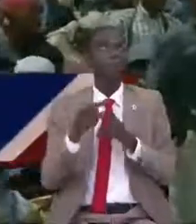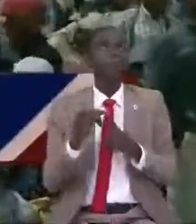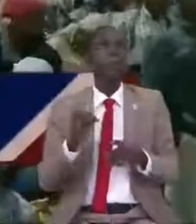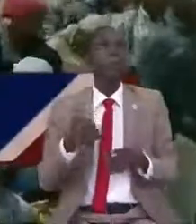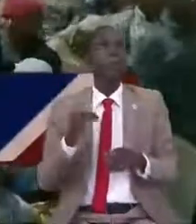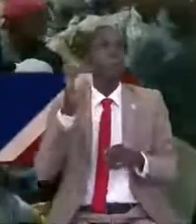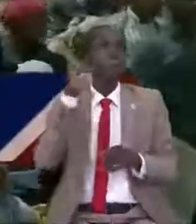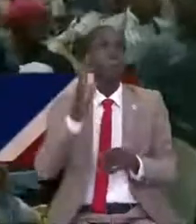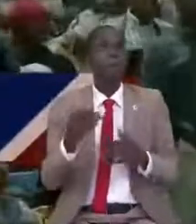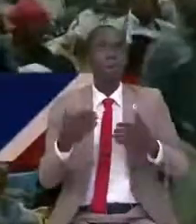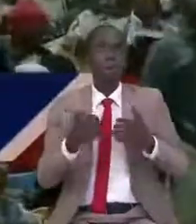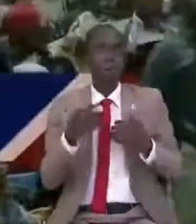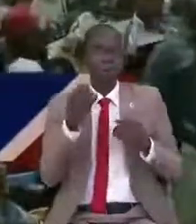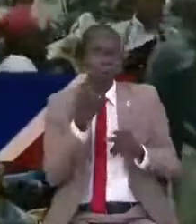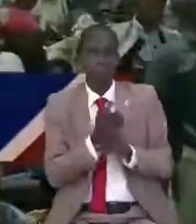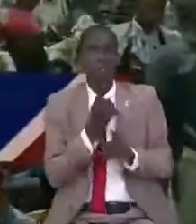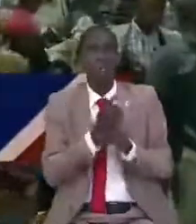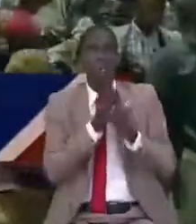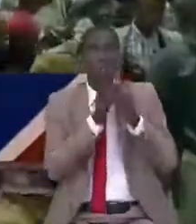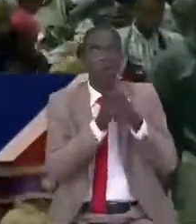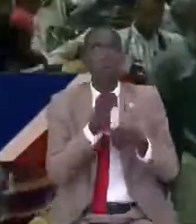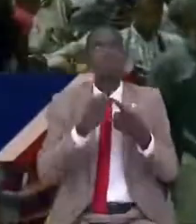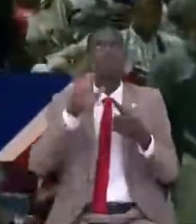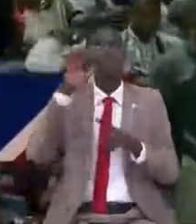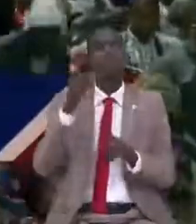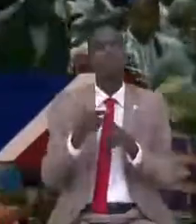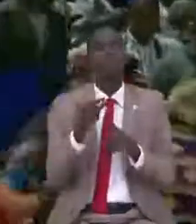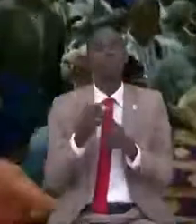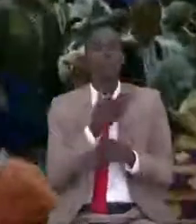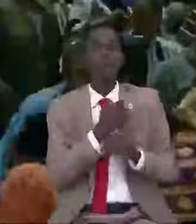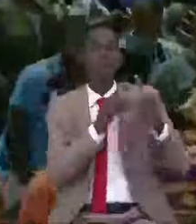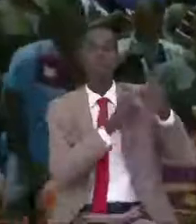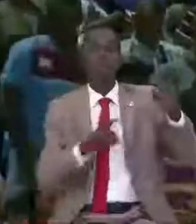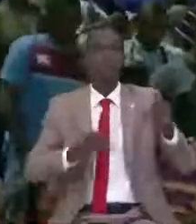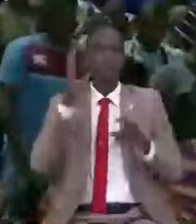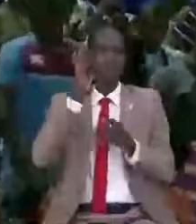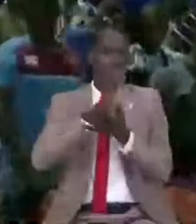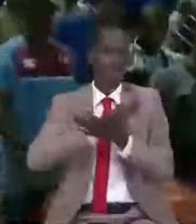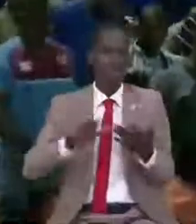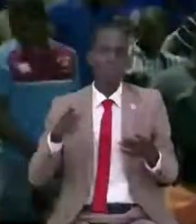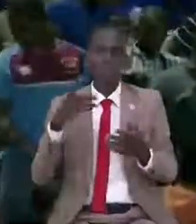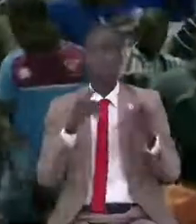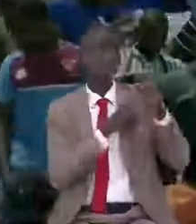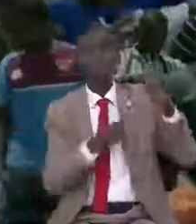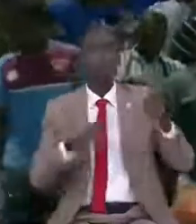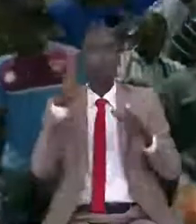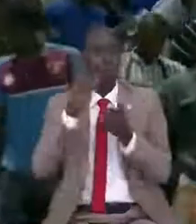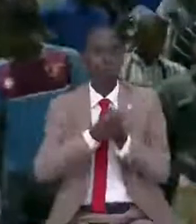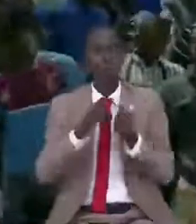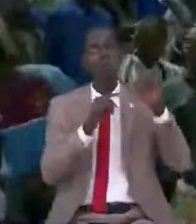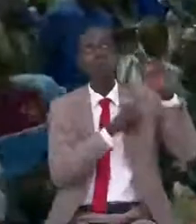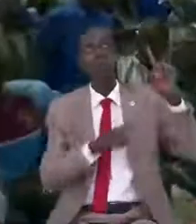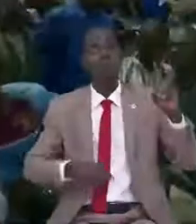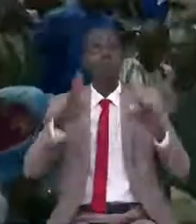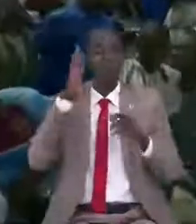Nous aurons maintenant la bonne réponse à ta parole. Le Seigneur va purifier, le Seigneur va laver,